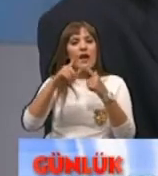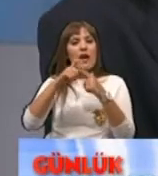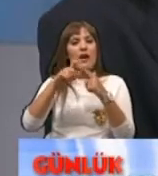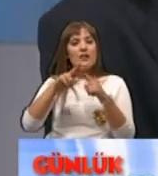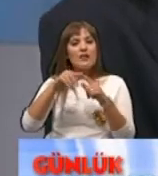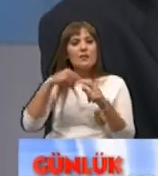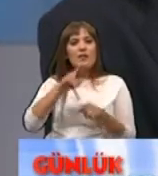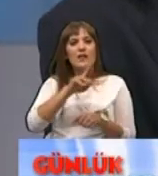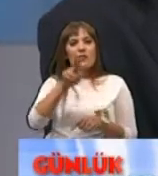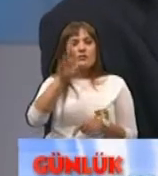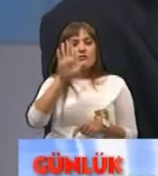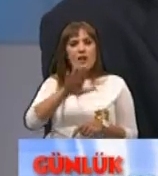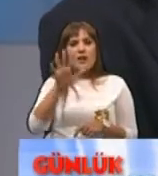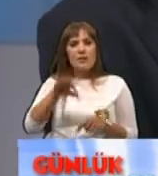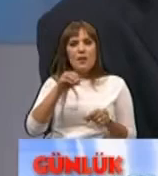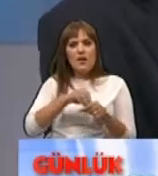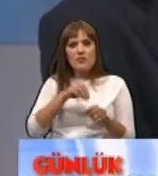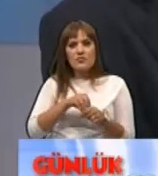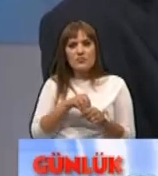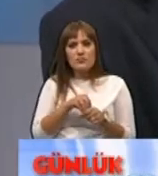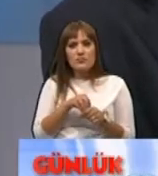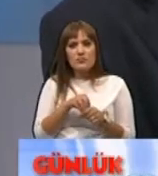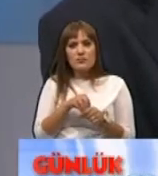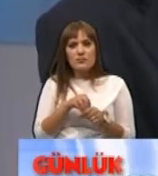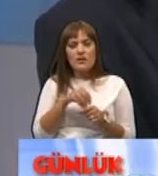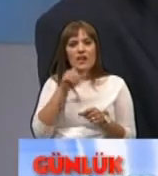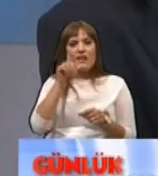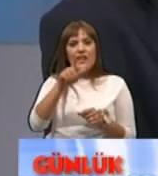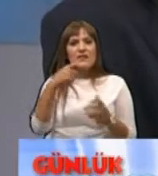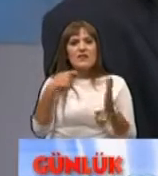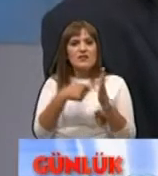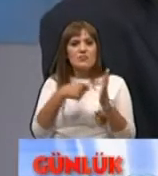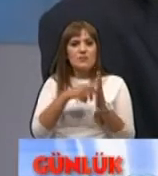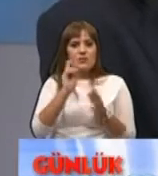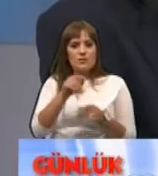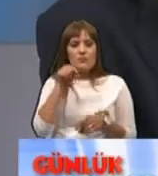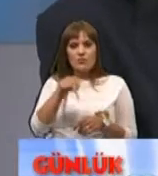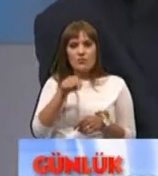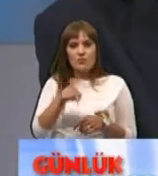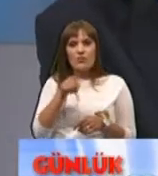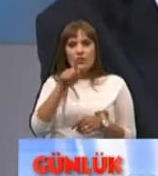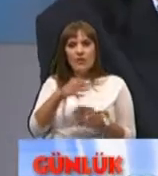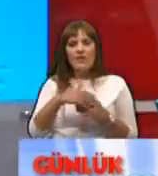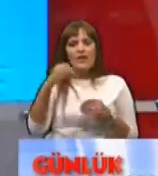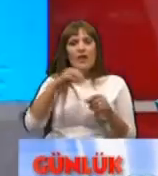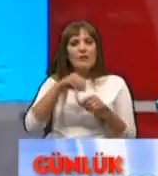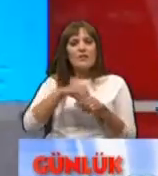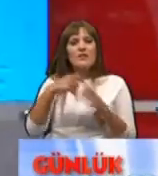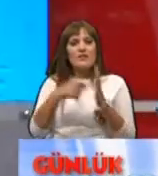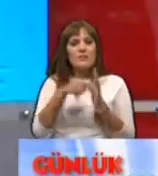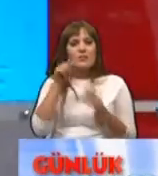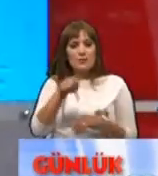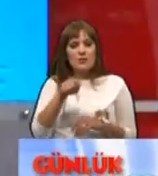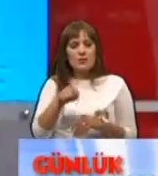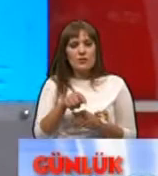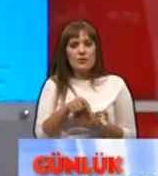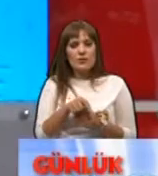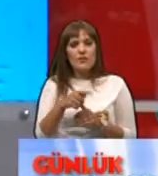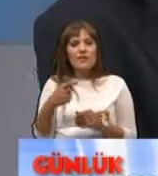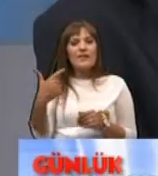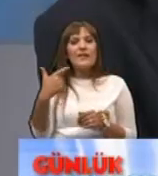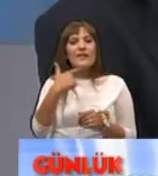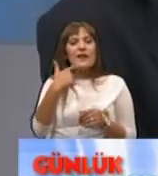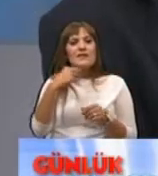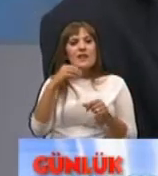lazer 755 nanometre yok lazerin ismi bu. Peki. Zaten o dalga boyun ismi bu. Tamam. O